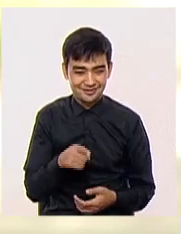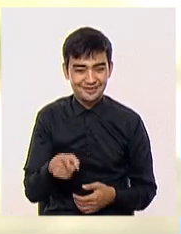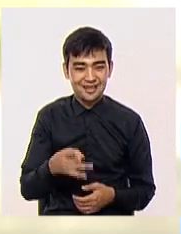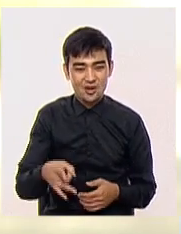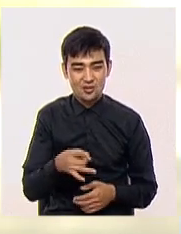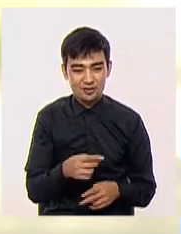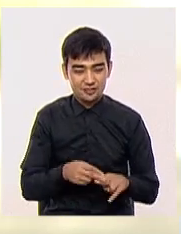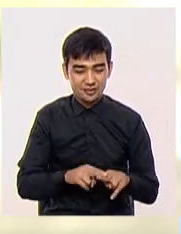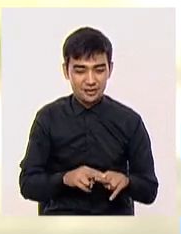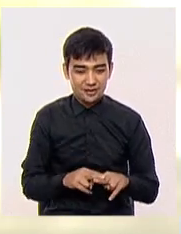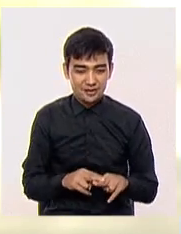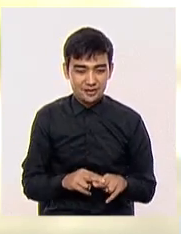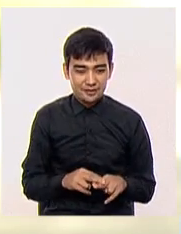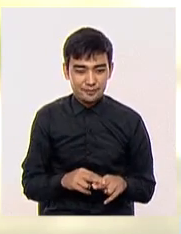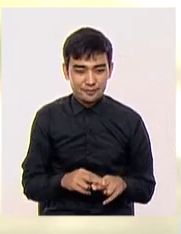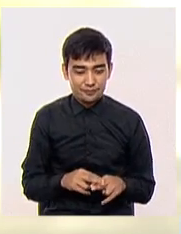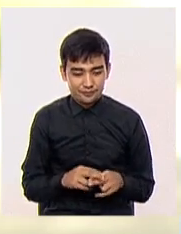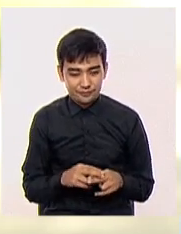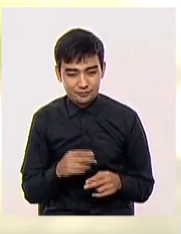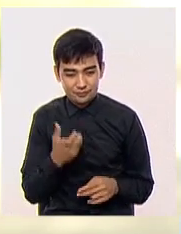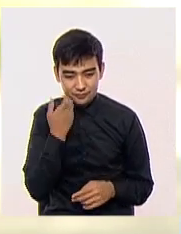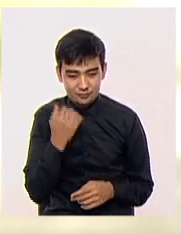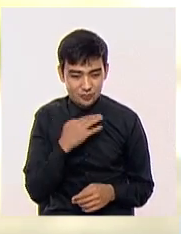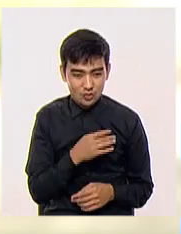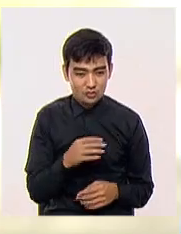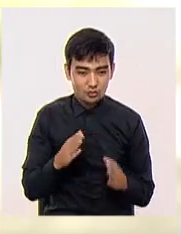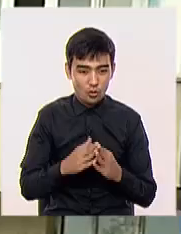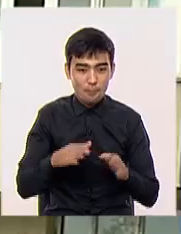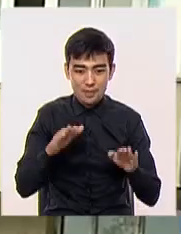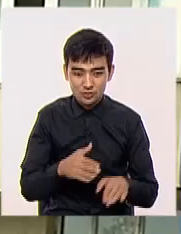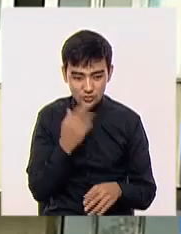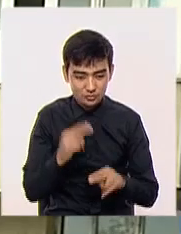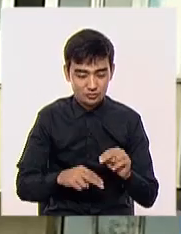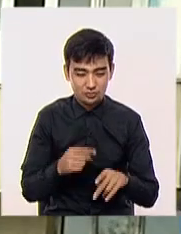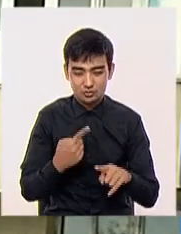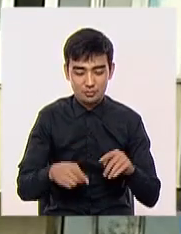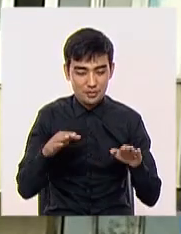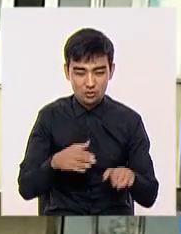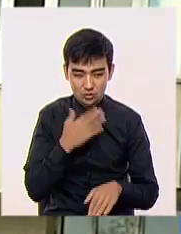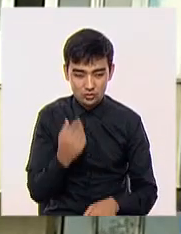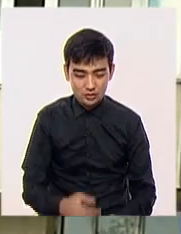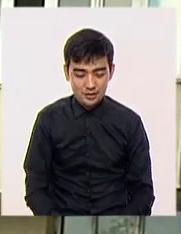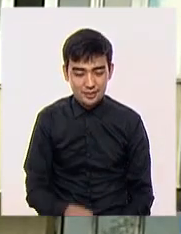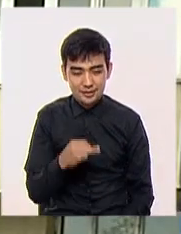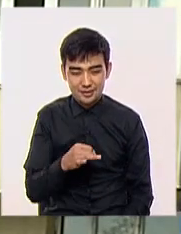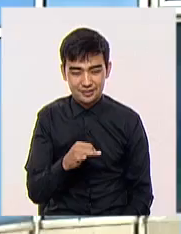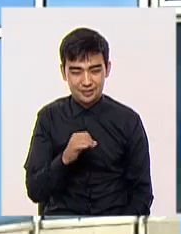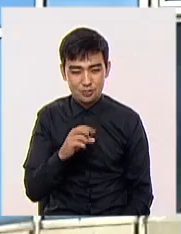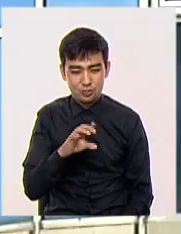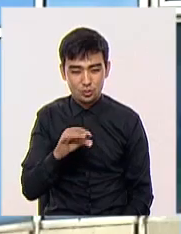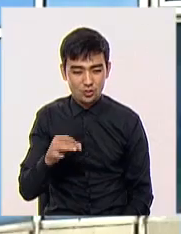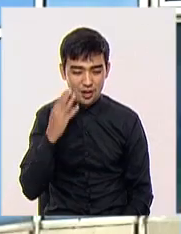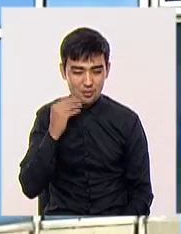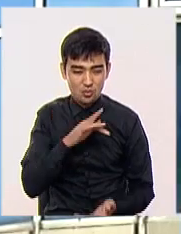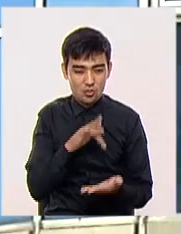odanlarda boş yerde kalmadı. Salatın üyde kalmadı. Sonunda... Ұлттық статистика бюросы дерегіне сәйкес Алматы